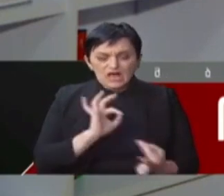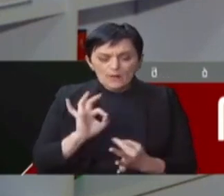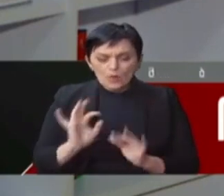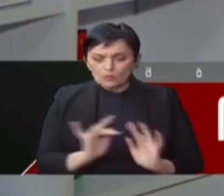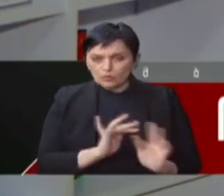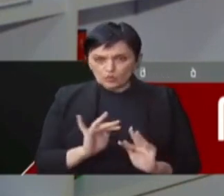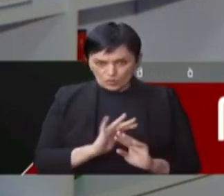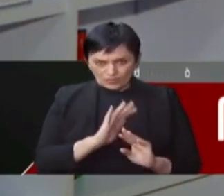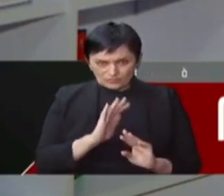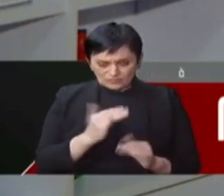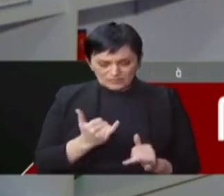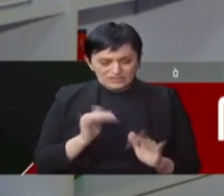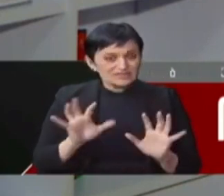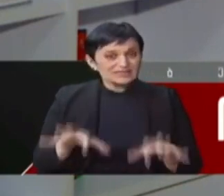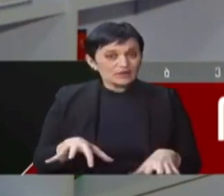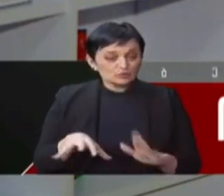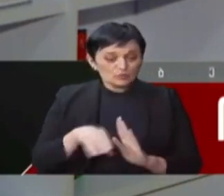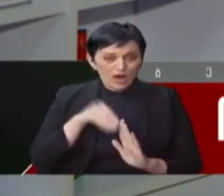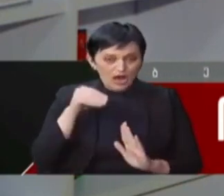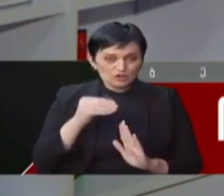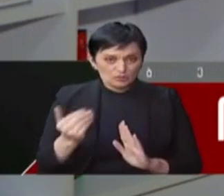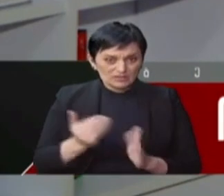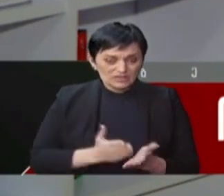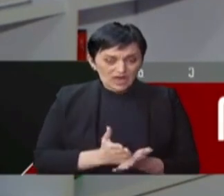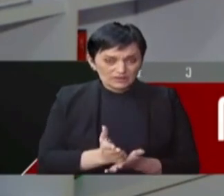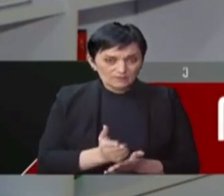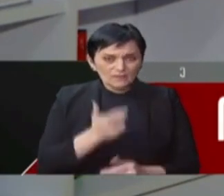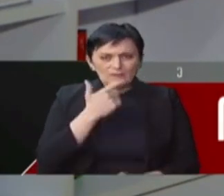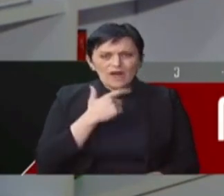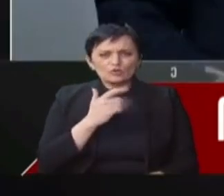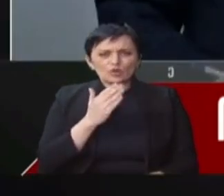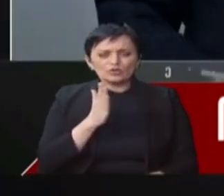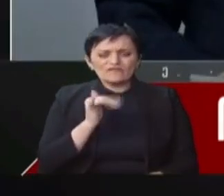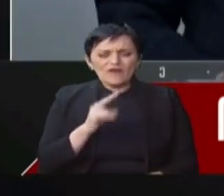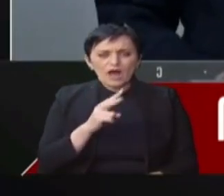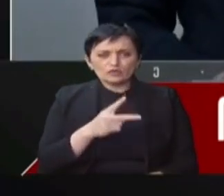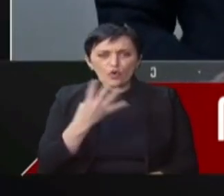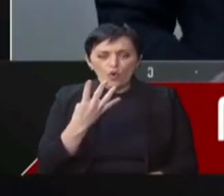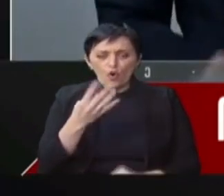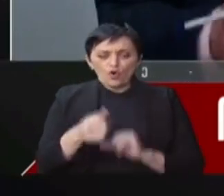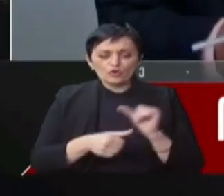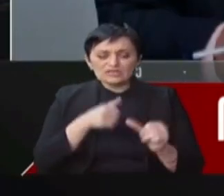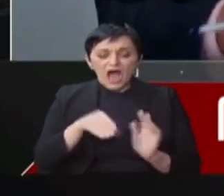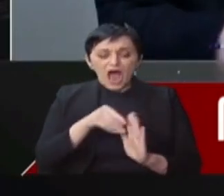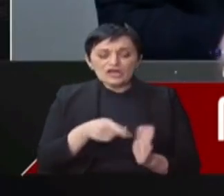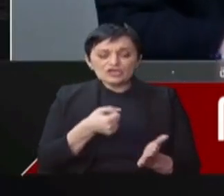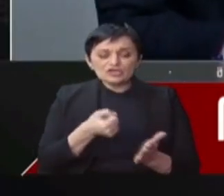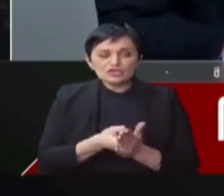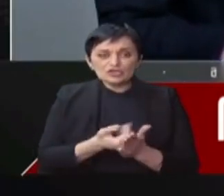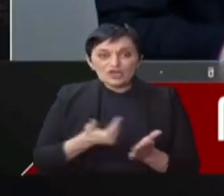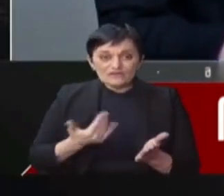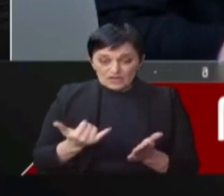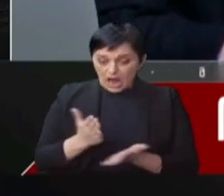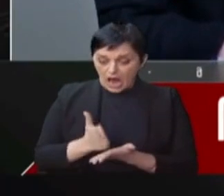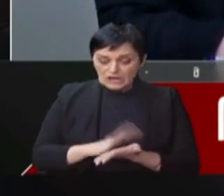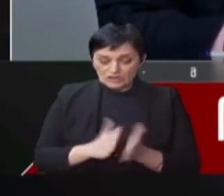პროცესი, რომელიც აი თუნდაც ამ თავმჯდომარის არჩევნებით მათ გაიარეს. ბატონო ვახტანგ, 2024 წლის არჩევნებამდე როგორ შეიძლება არსებულმა